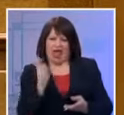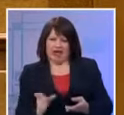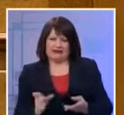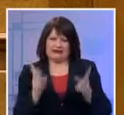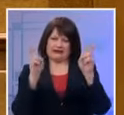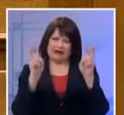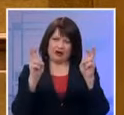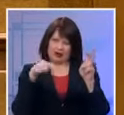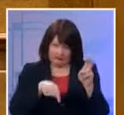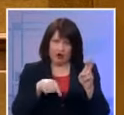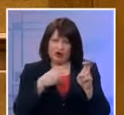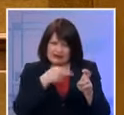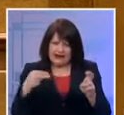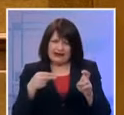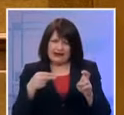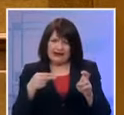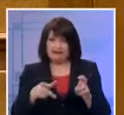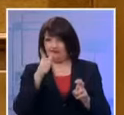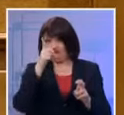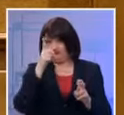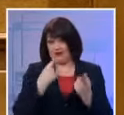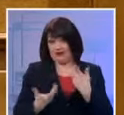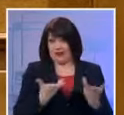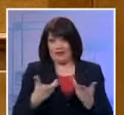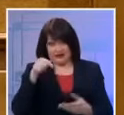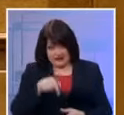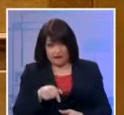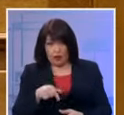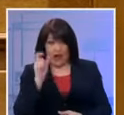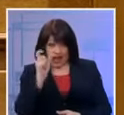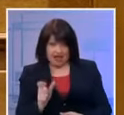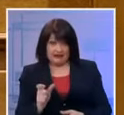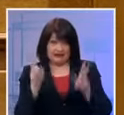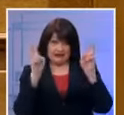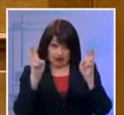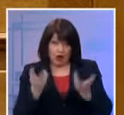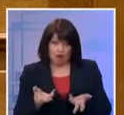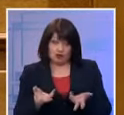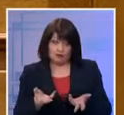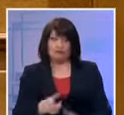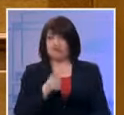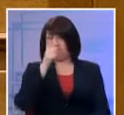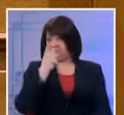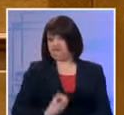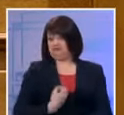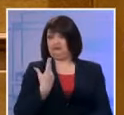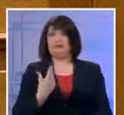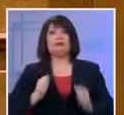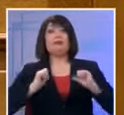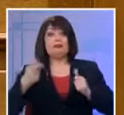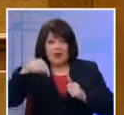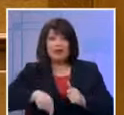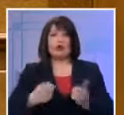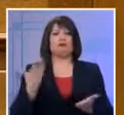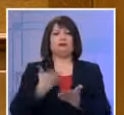περίφημη διαπραγμάτευση, η υπερήφανη που κάνατε. Και ήσταν τόσο υπερήφανη για το αποτέλεσμά της που δεν τολμήσατε να τη φέρετε αυτή